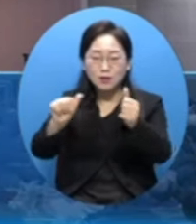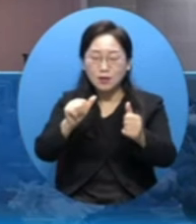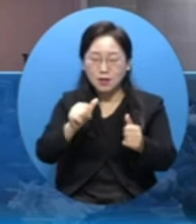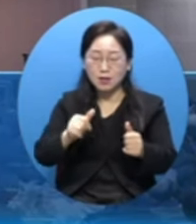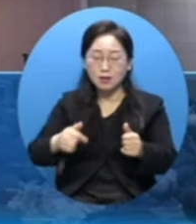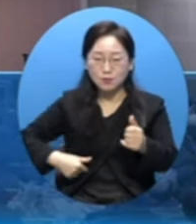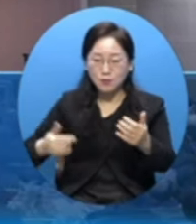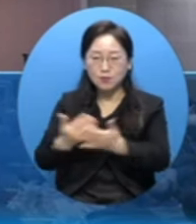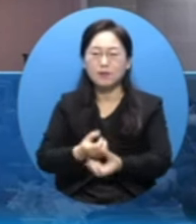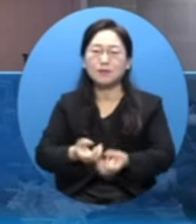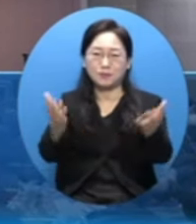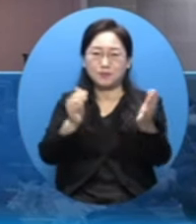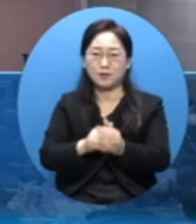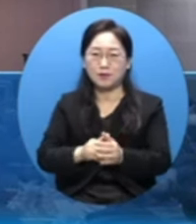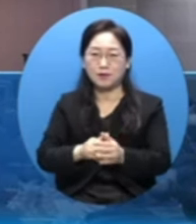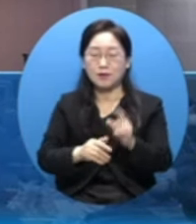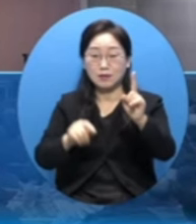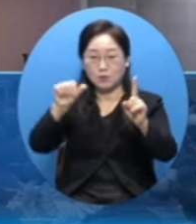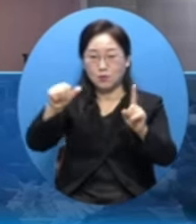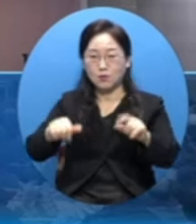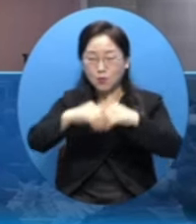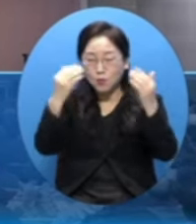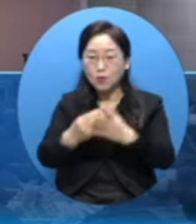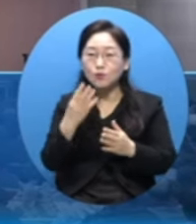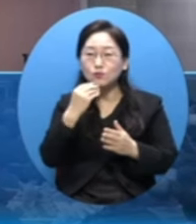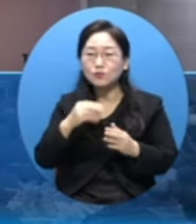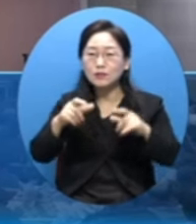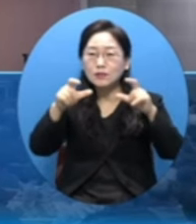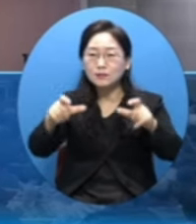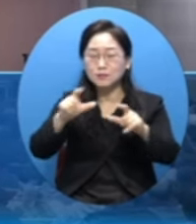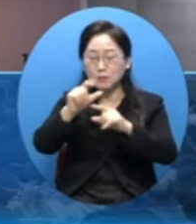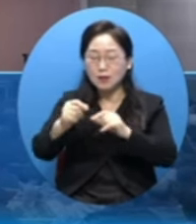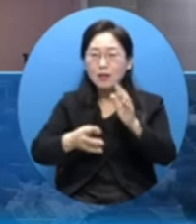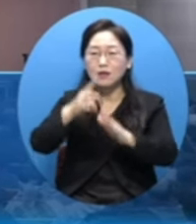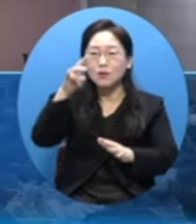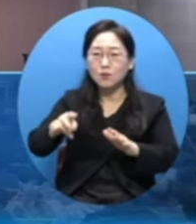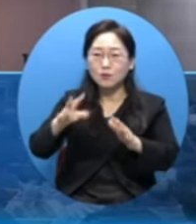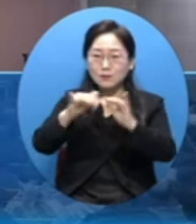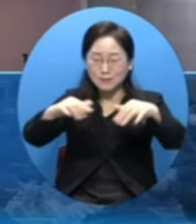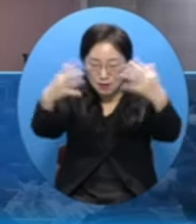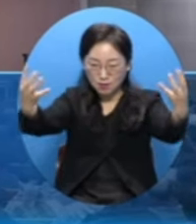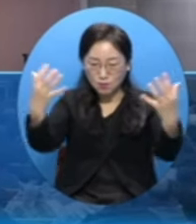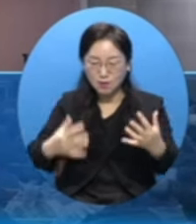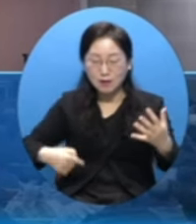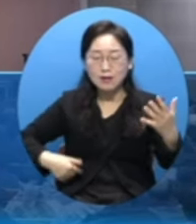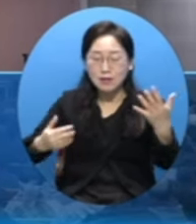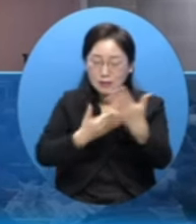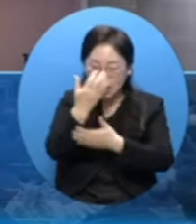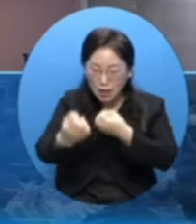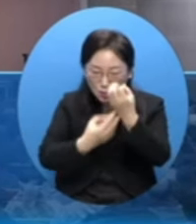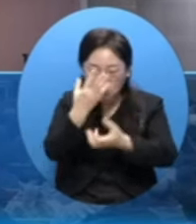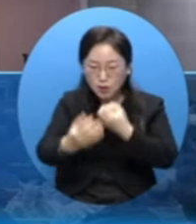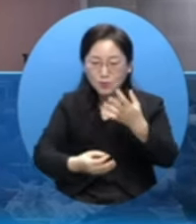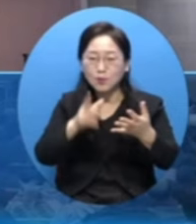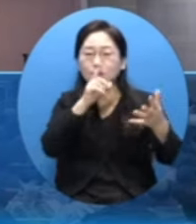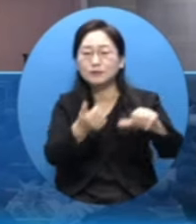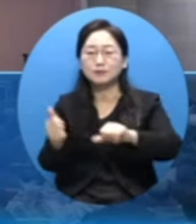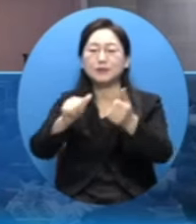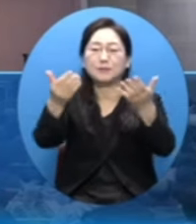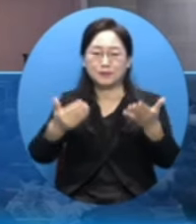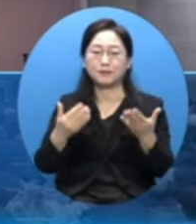유대 지방과 예루살렘 사람이 다 나아가 자기 죄를 자복하고 유단강에서 회개의 침례를 받더라 성경은